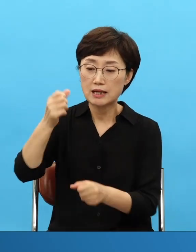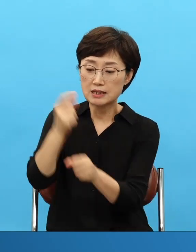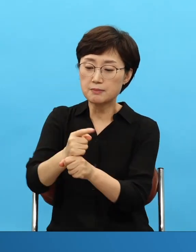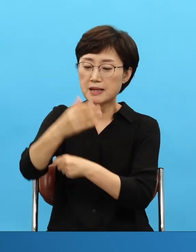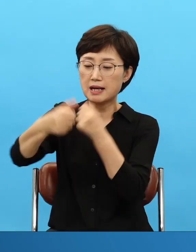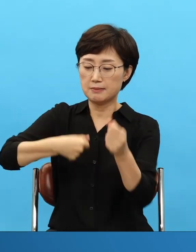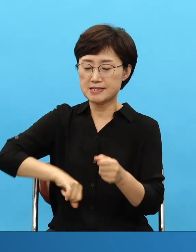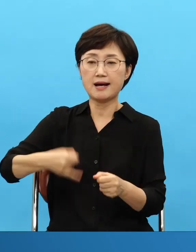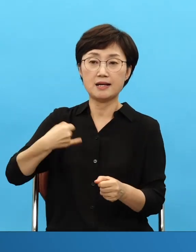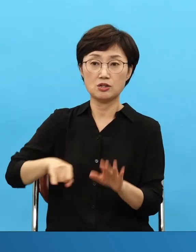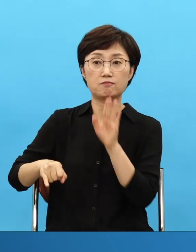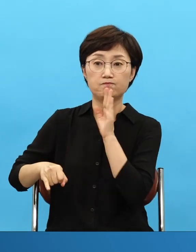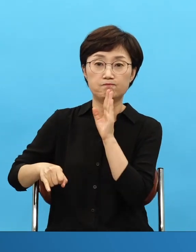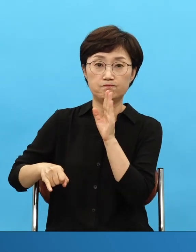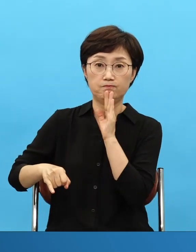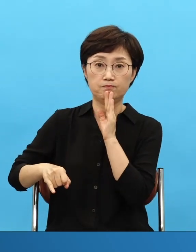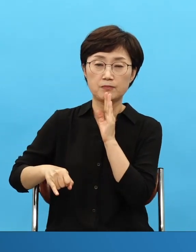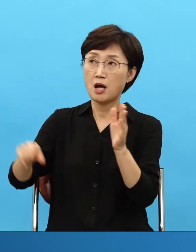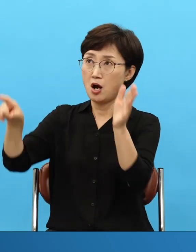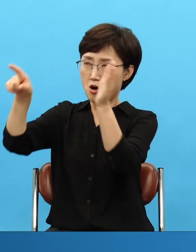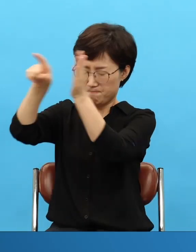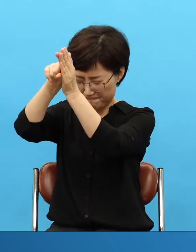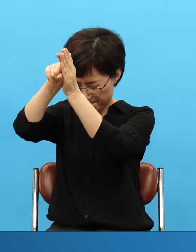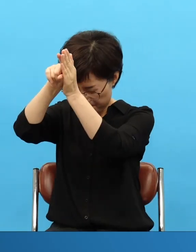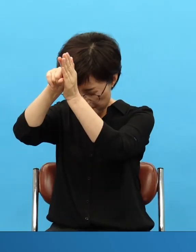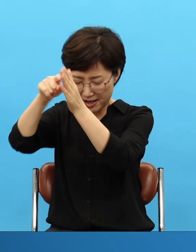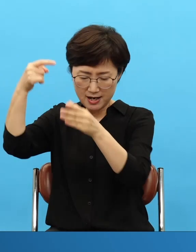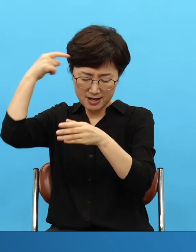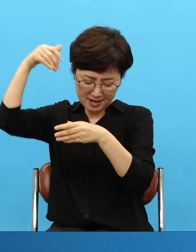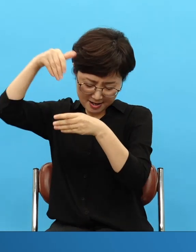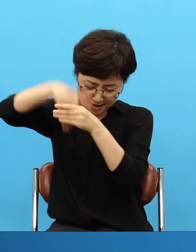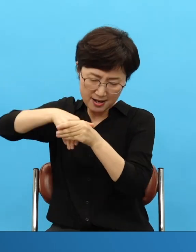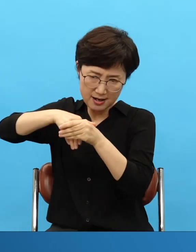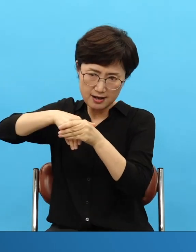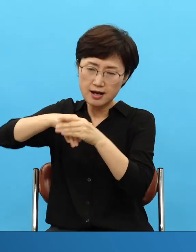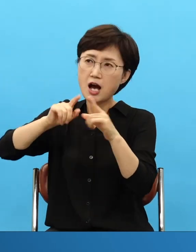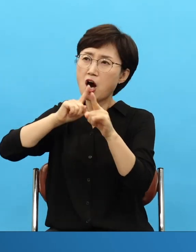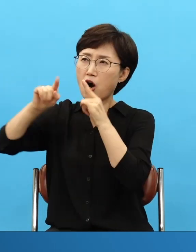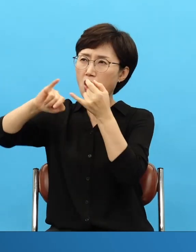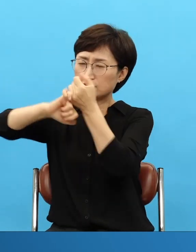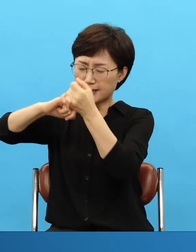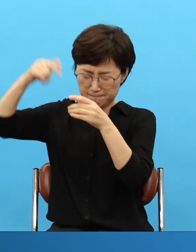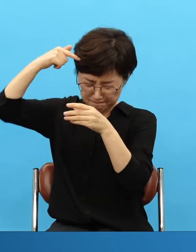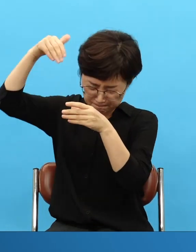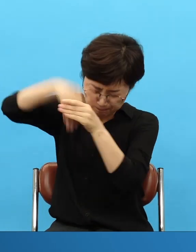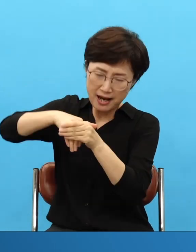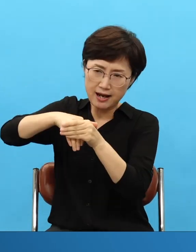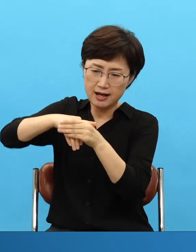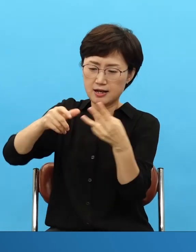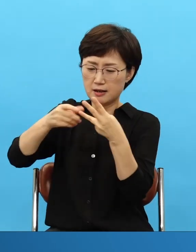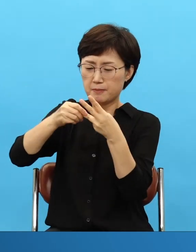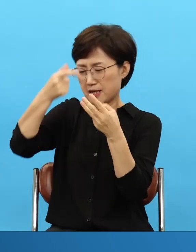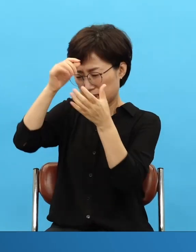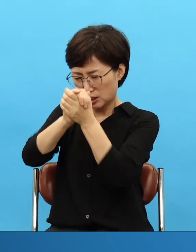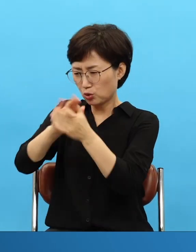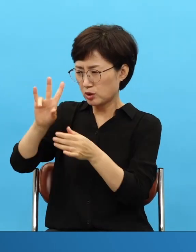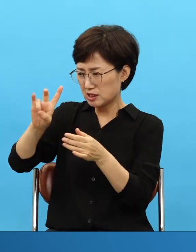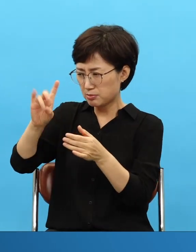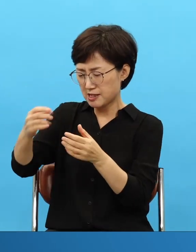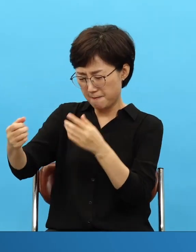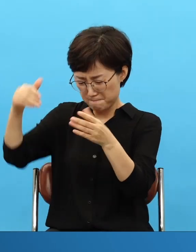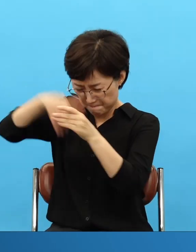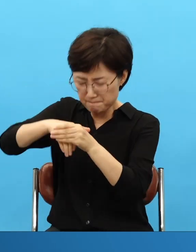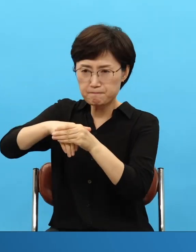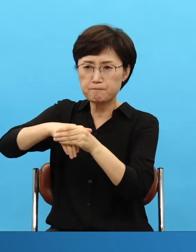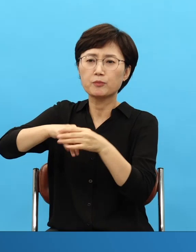심으라는 겁니다. Because we're children of God, plant this in faith. 말씀으로 심으라는 겁니다. Plant it with the word. 24 기도로 심으라는 And 겁니다. plant it through